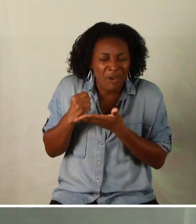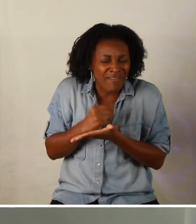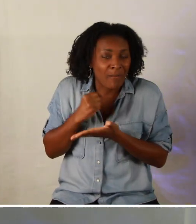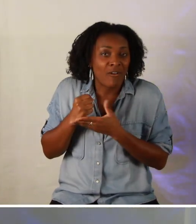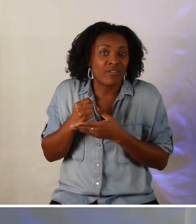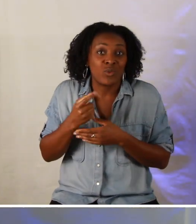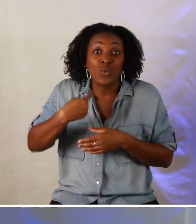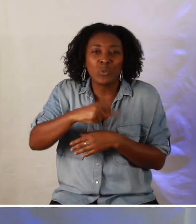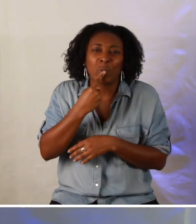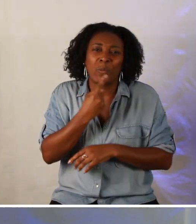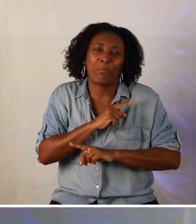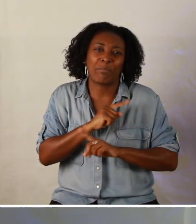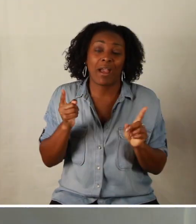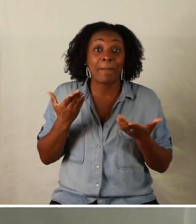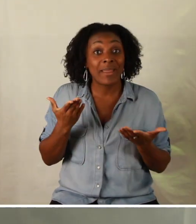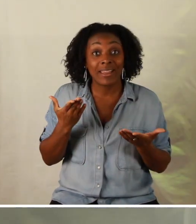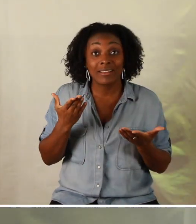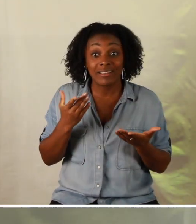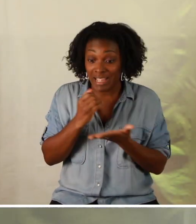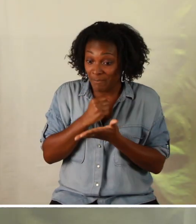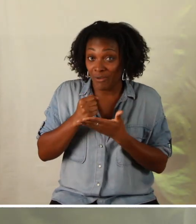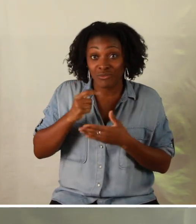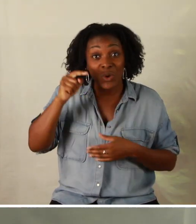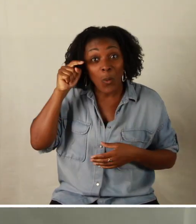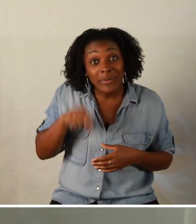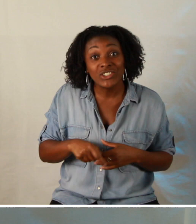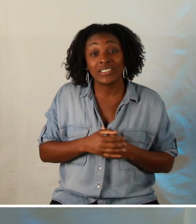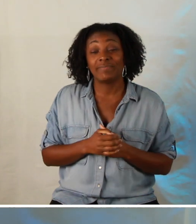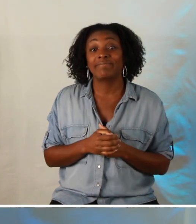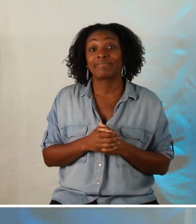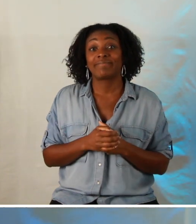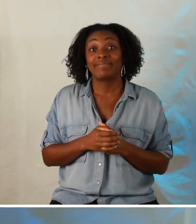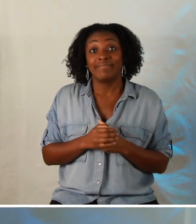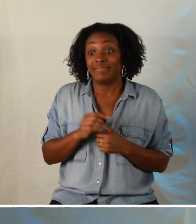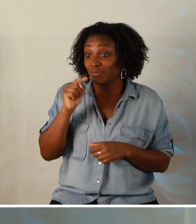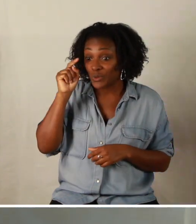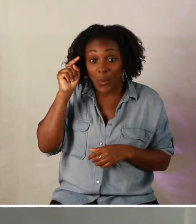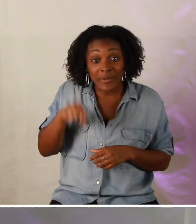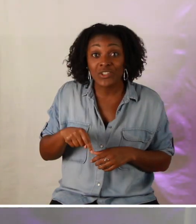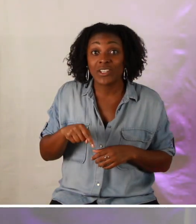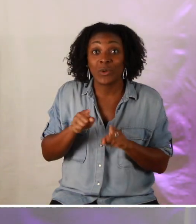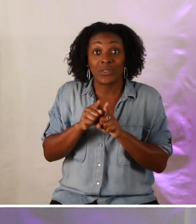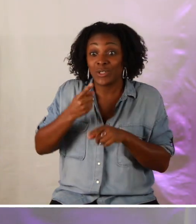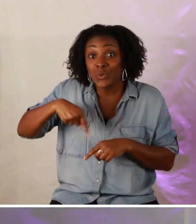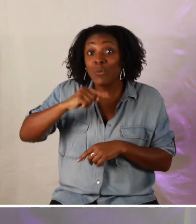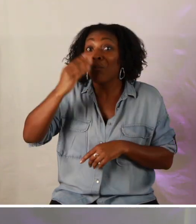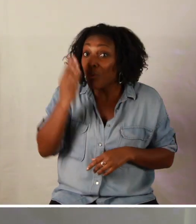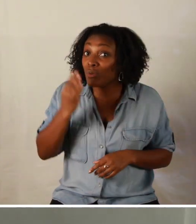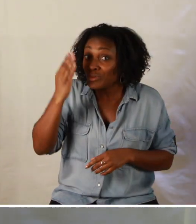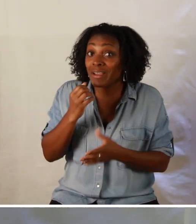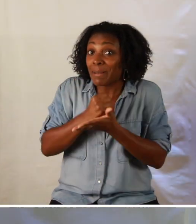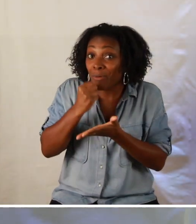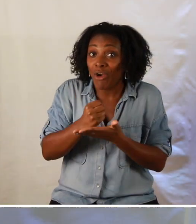Et pourtant, l'épreuve est obligatoire. Non seulement elle est obligatoire, mais elle est nécessaire. Si Dieu